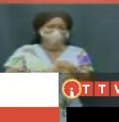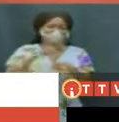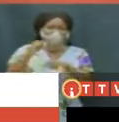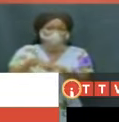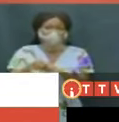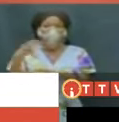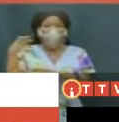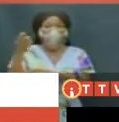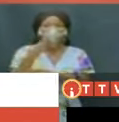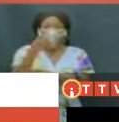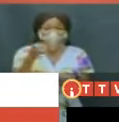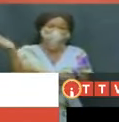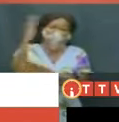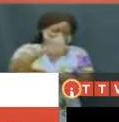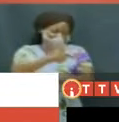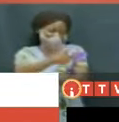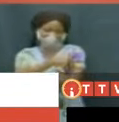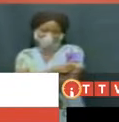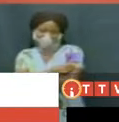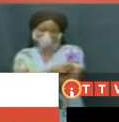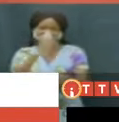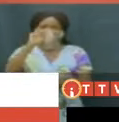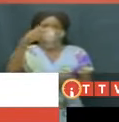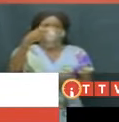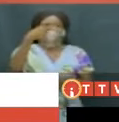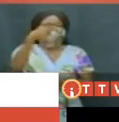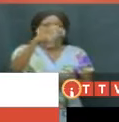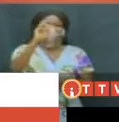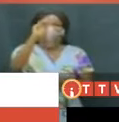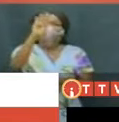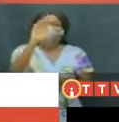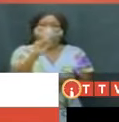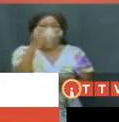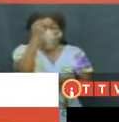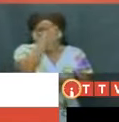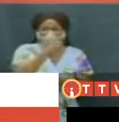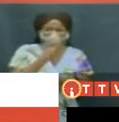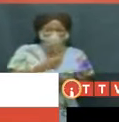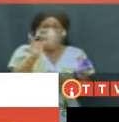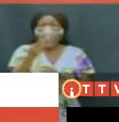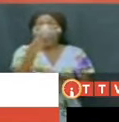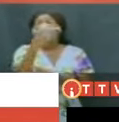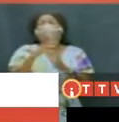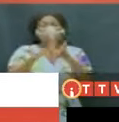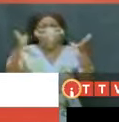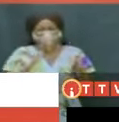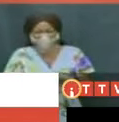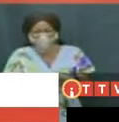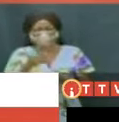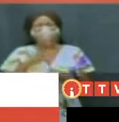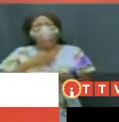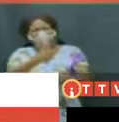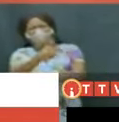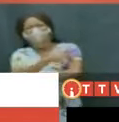ndomba, anthunso amanenanso zinthu zambiri mbiri. Haya mukatibaya mwina ife sitindikadya sima, sima mveka bwinobwino